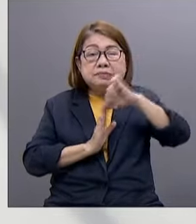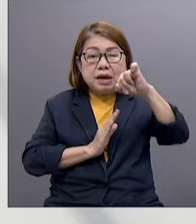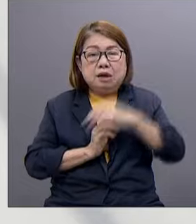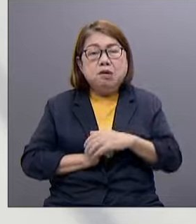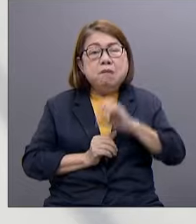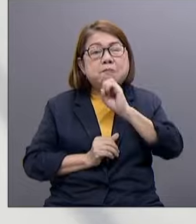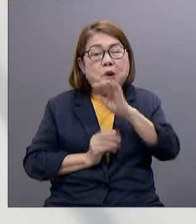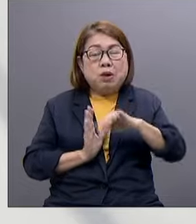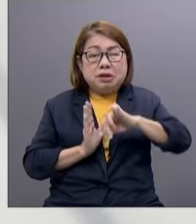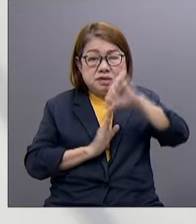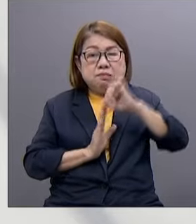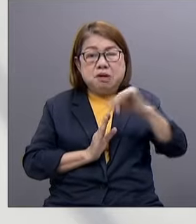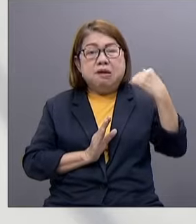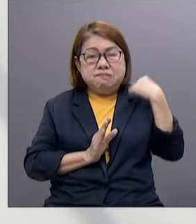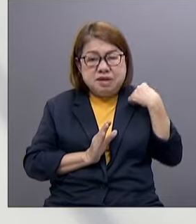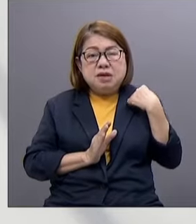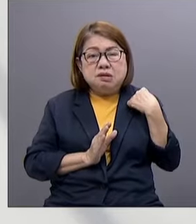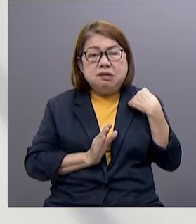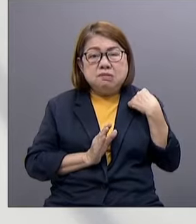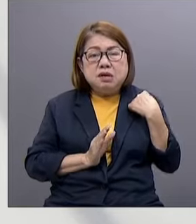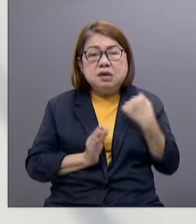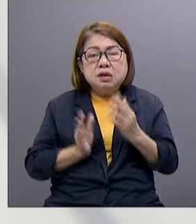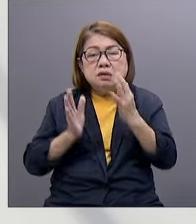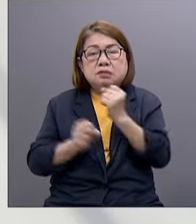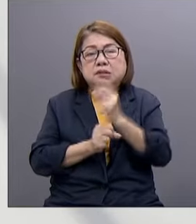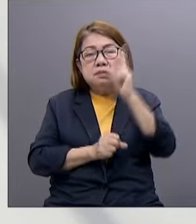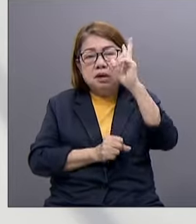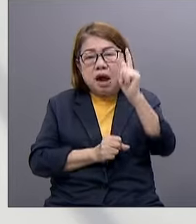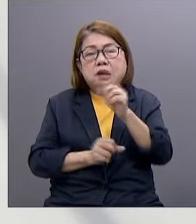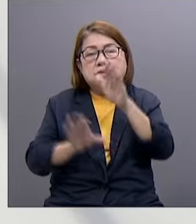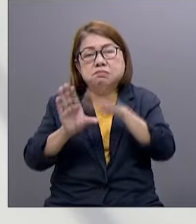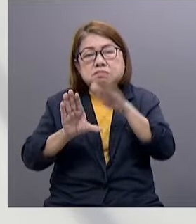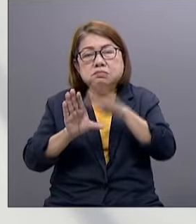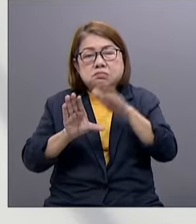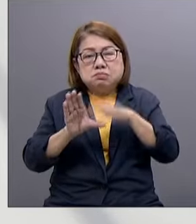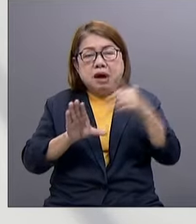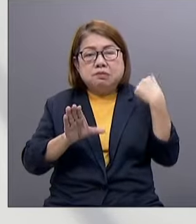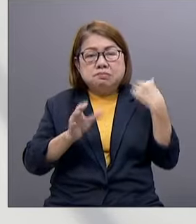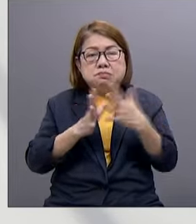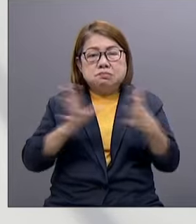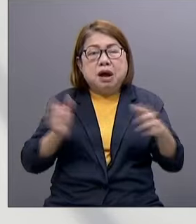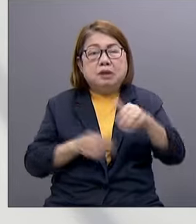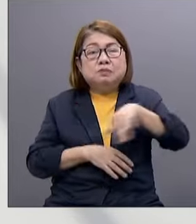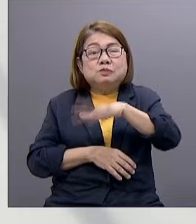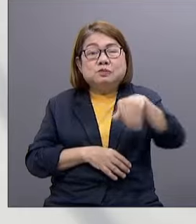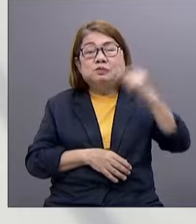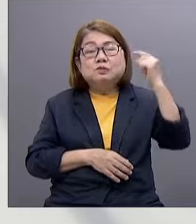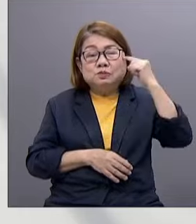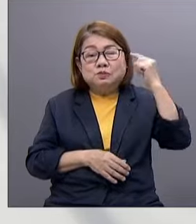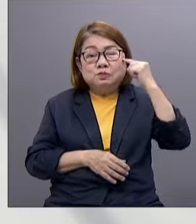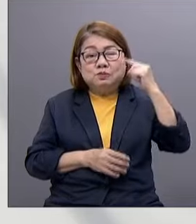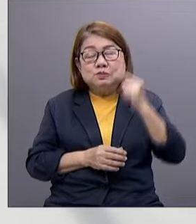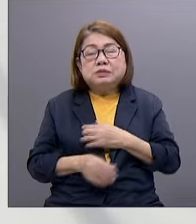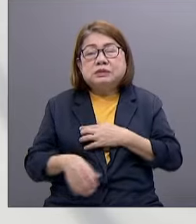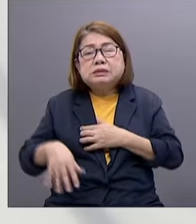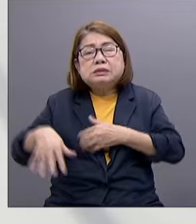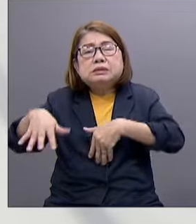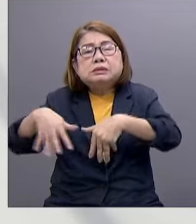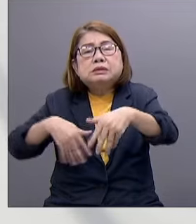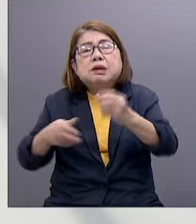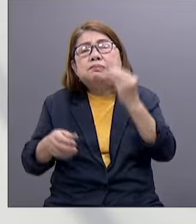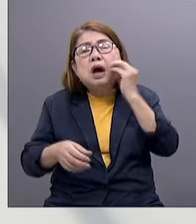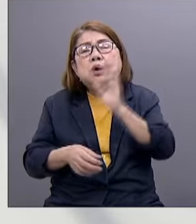ที่ก็มีสื่ออยู่ในพื้นที่จำนวนมากแล้วก็อาจจะเป็นที่คุ้นชินของคนในพื้นที่อยู่เหมือนกันนะคะแต่เ